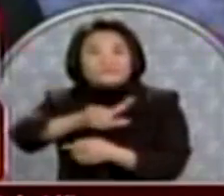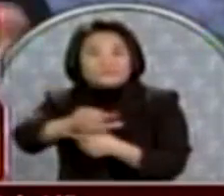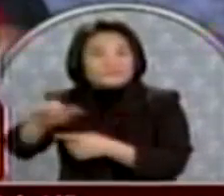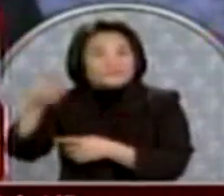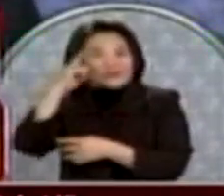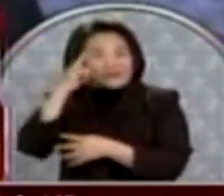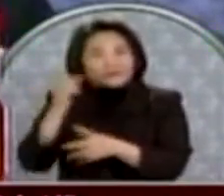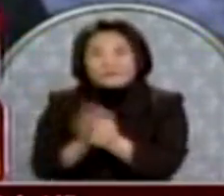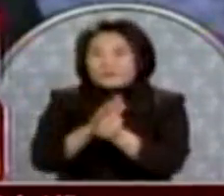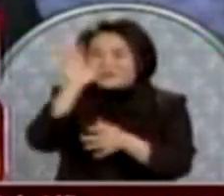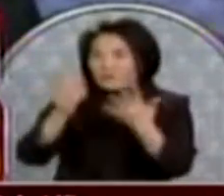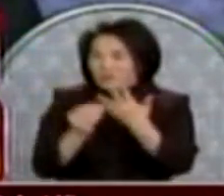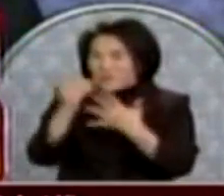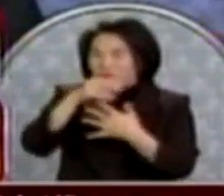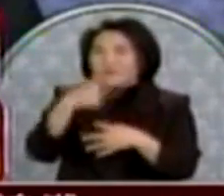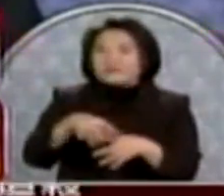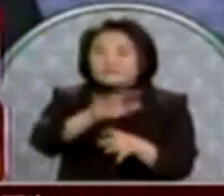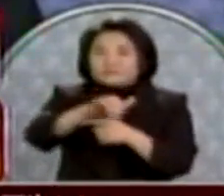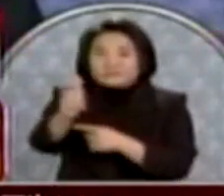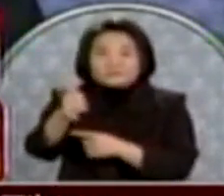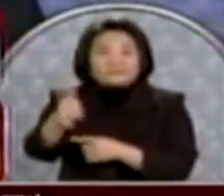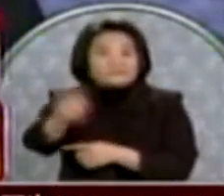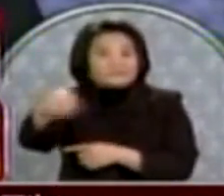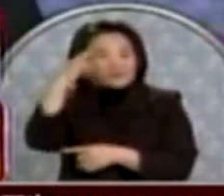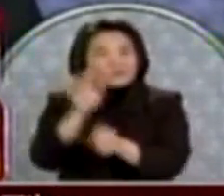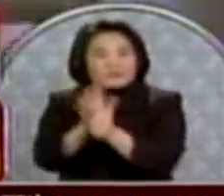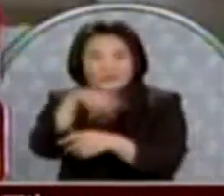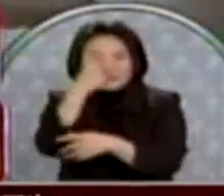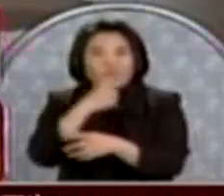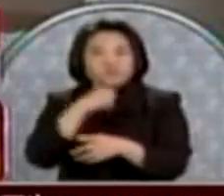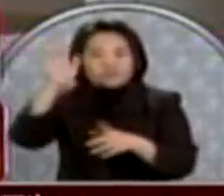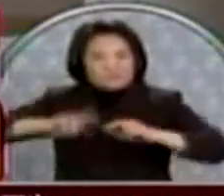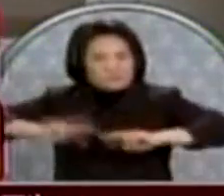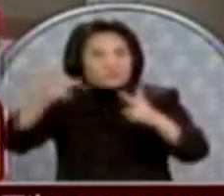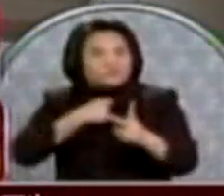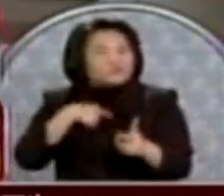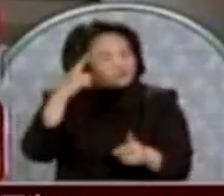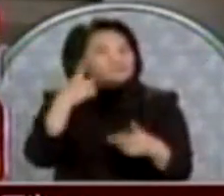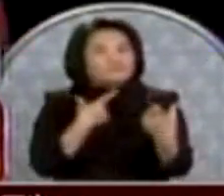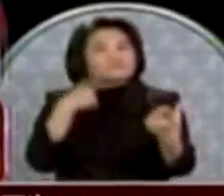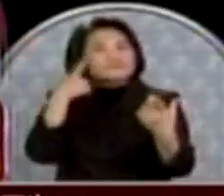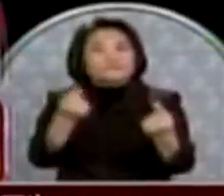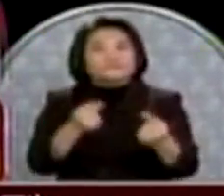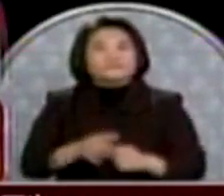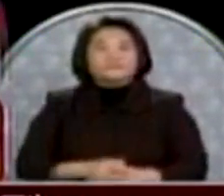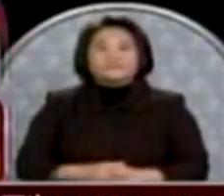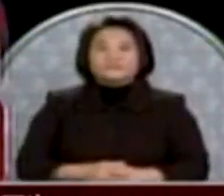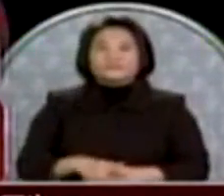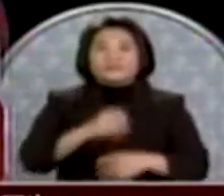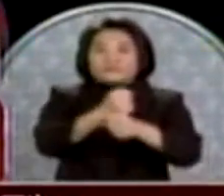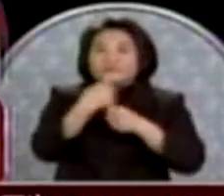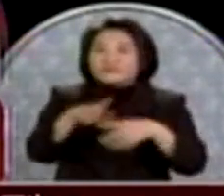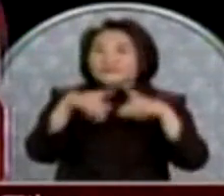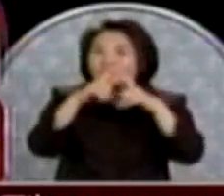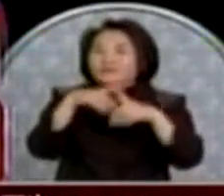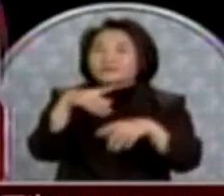要照顾，而且是要有计划的全面性的来改革，我非常认同您这一点方向。 请